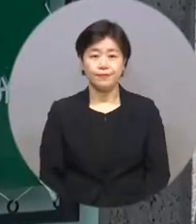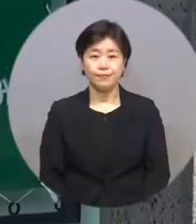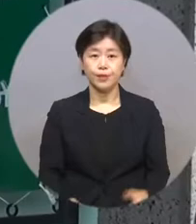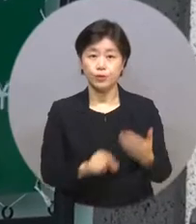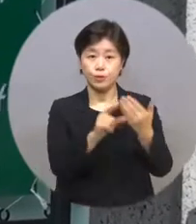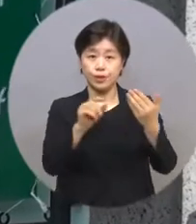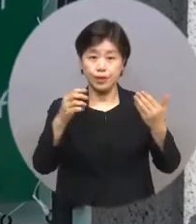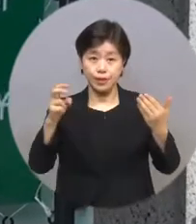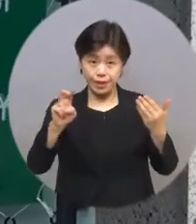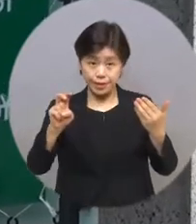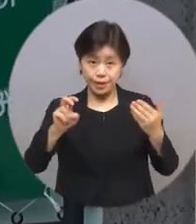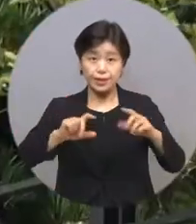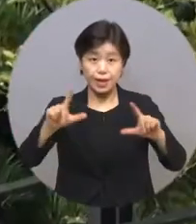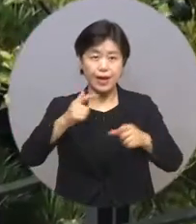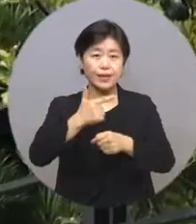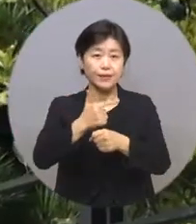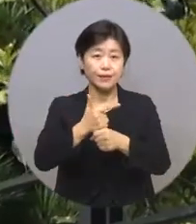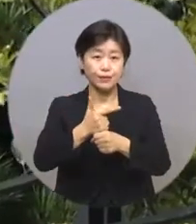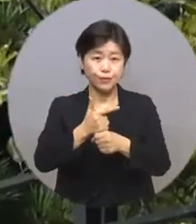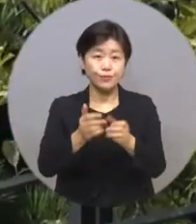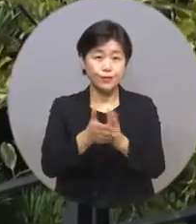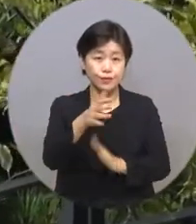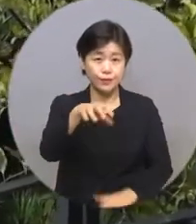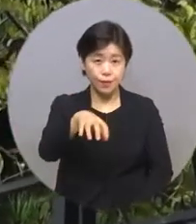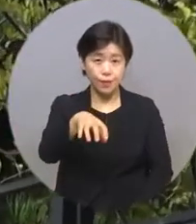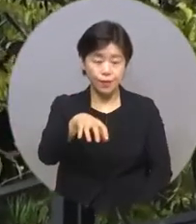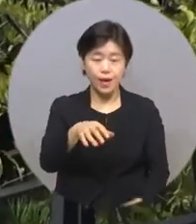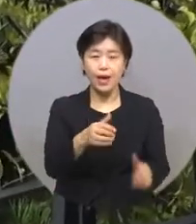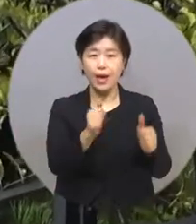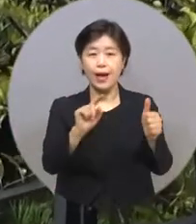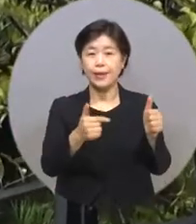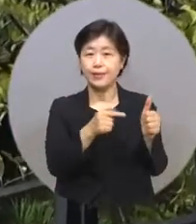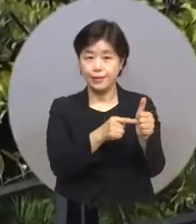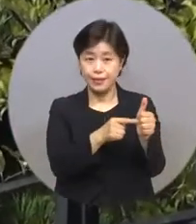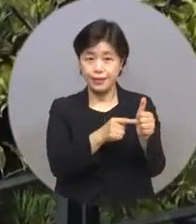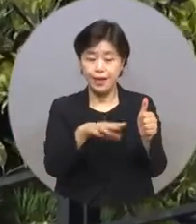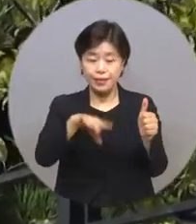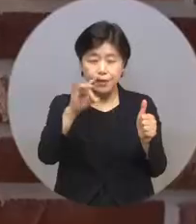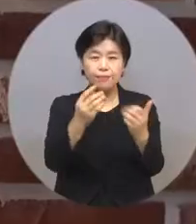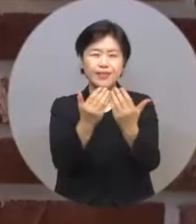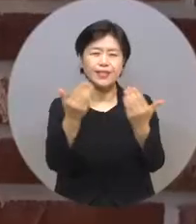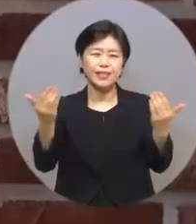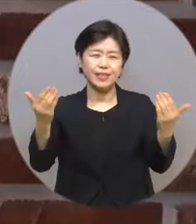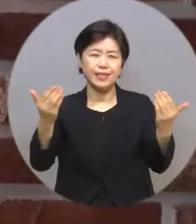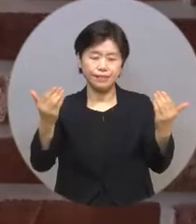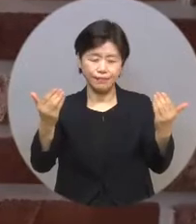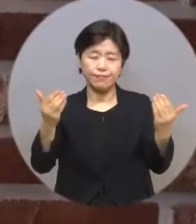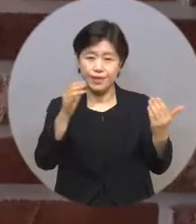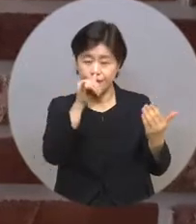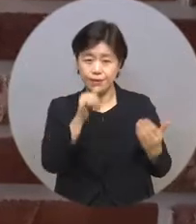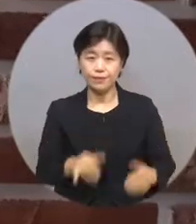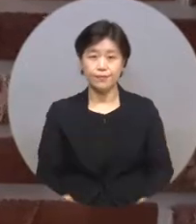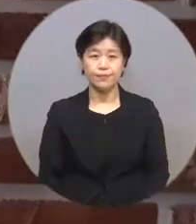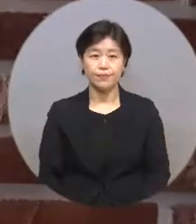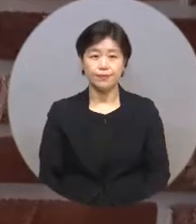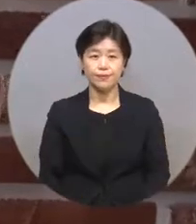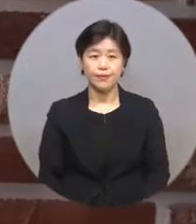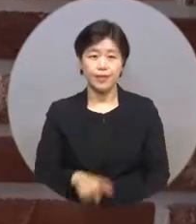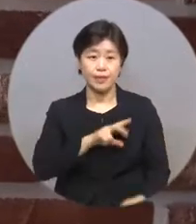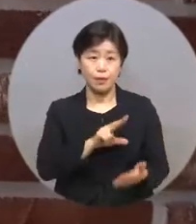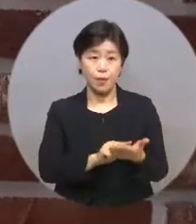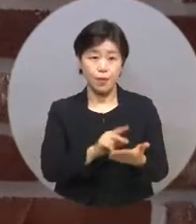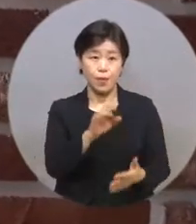지난 20일 남양주시의 마련된 한별 작가의 첫 갤러리에서는 작가의 단독 전시회 아트의